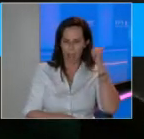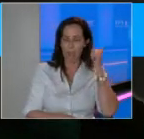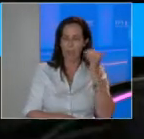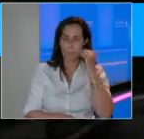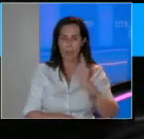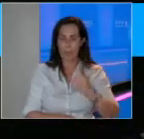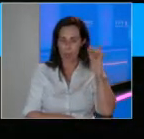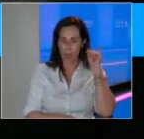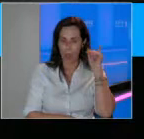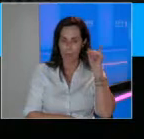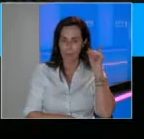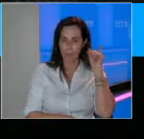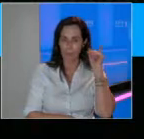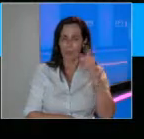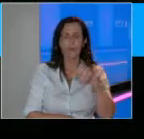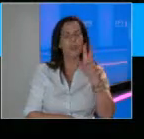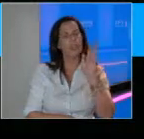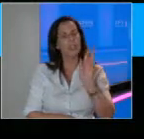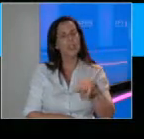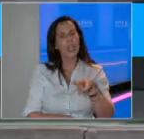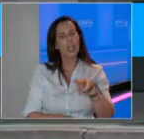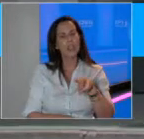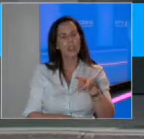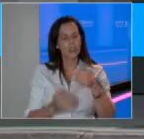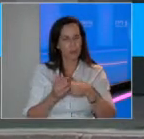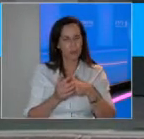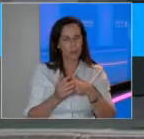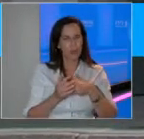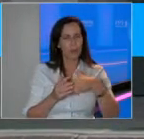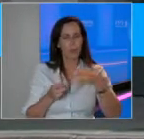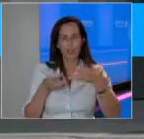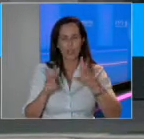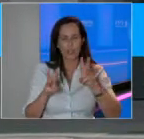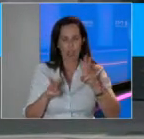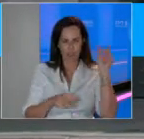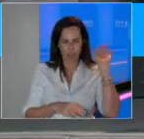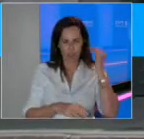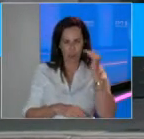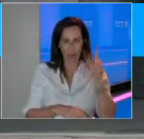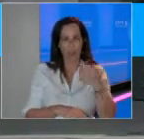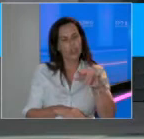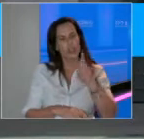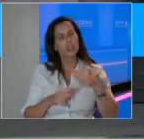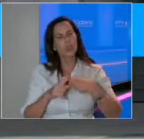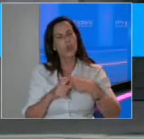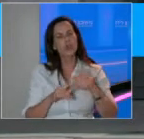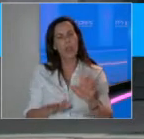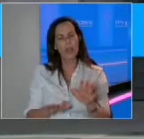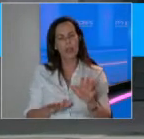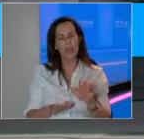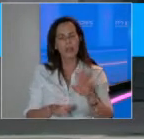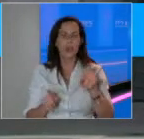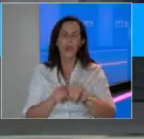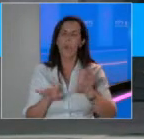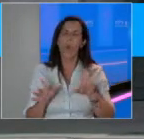שבה יש איזה, בעיקר בשיטה הפדרלית, אז יש מין